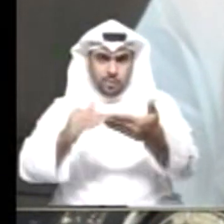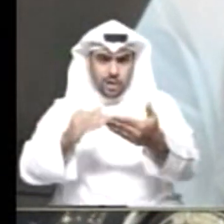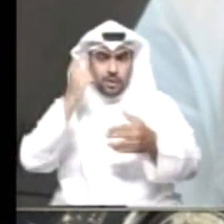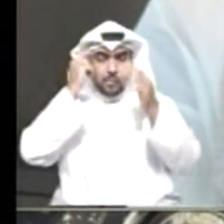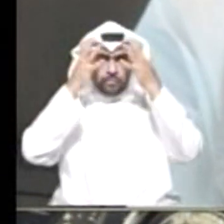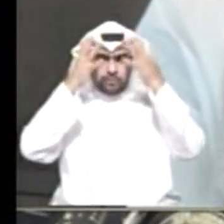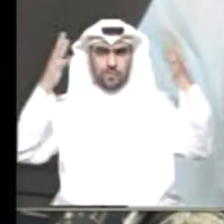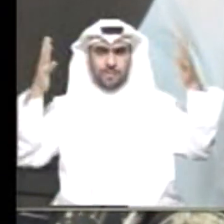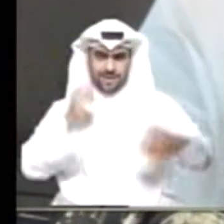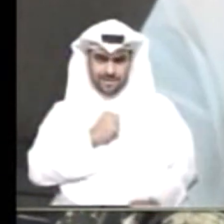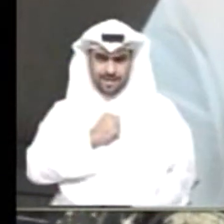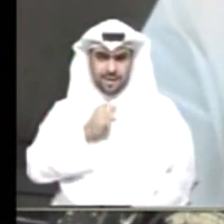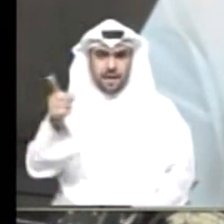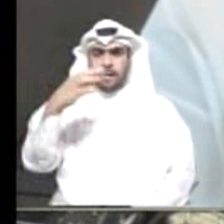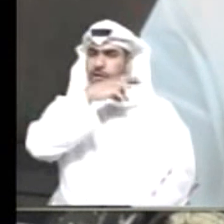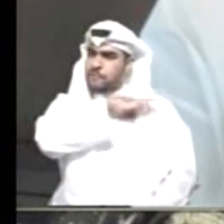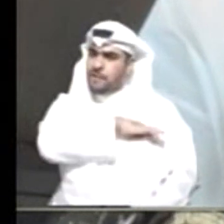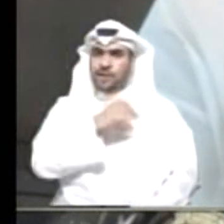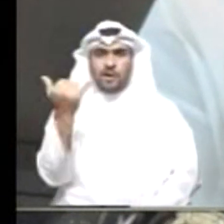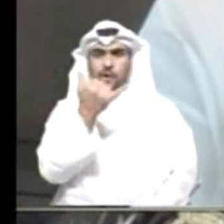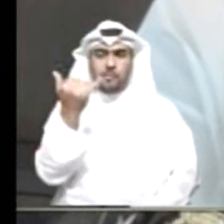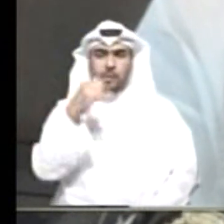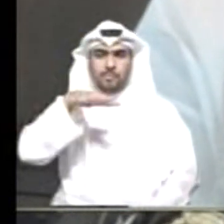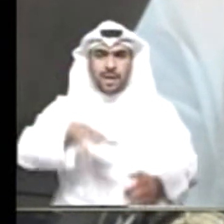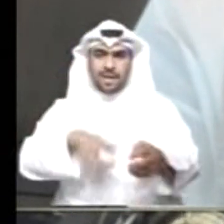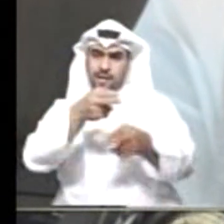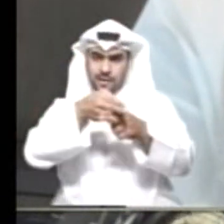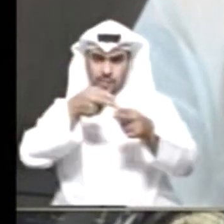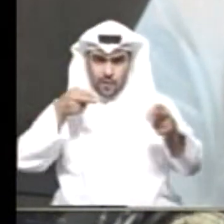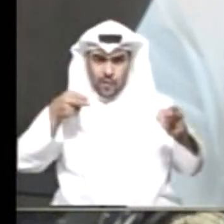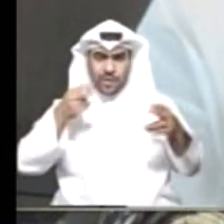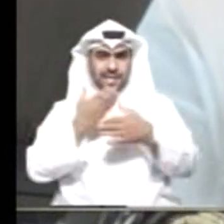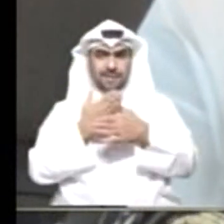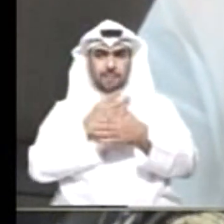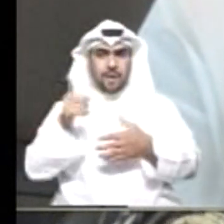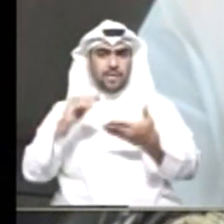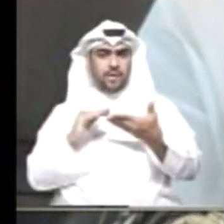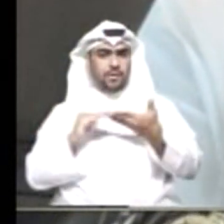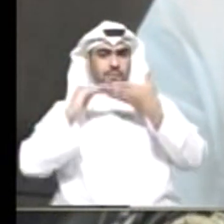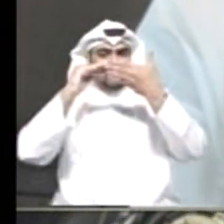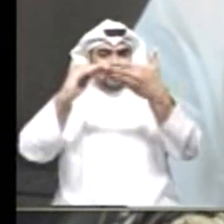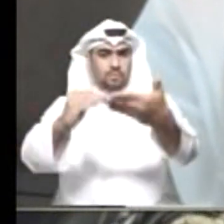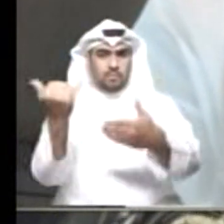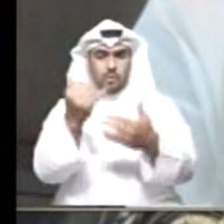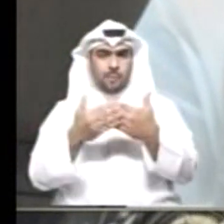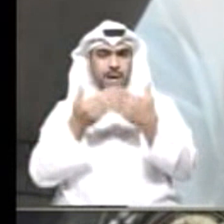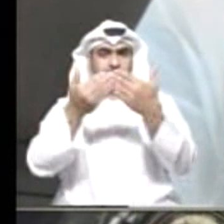الحقيقي، ونستثمر في هذا النوع من الفئة على أساس أن هم يخدمون البلد فيما بعد.